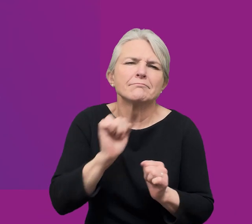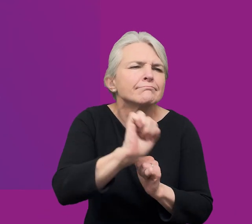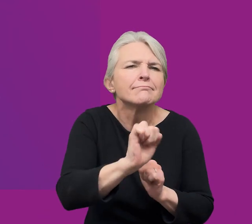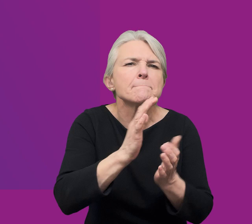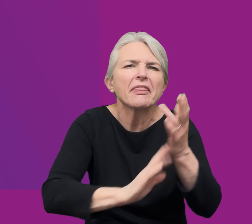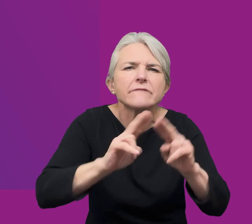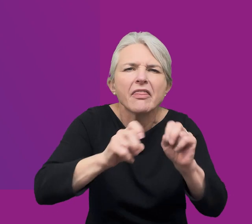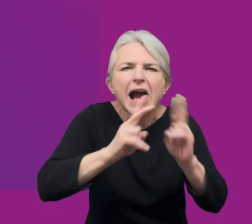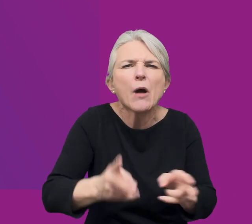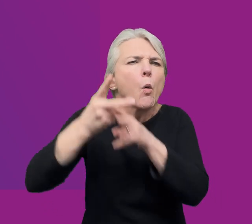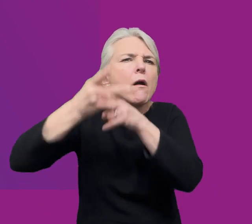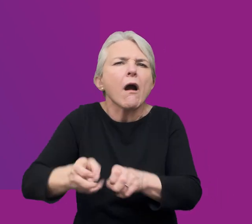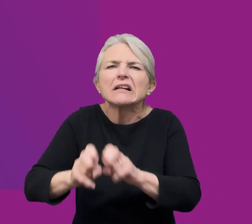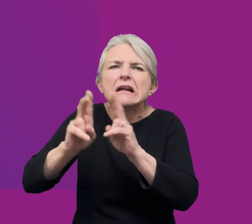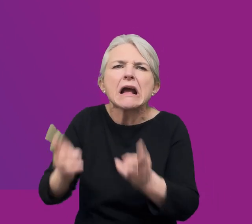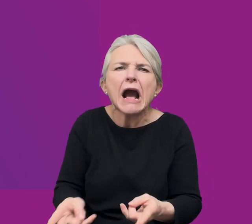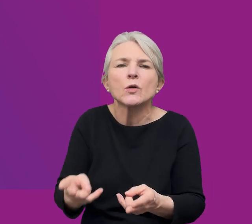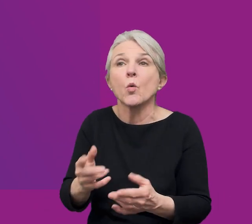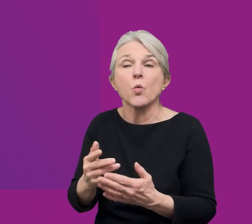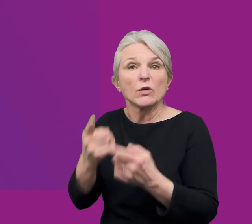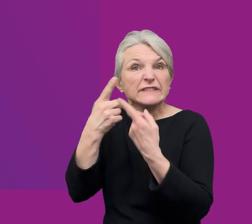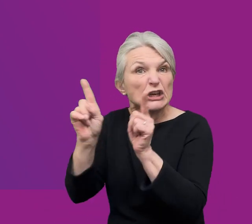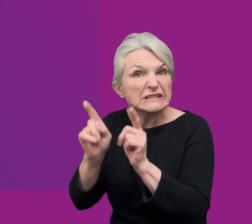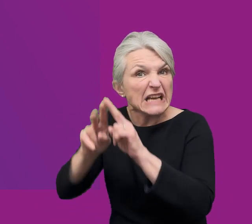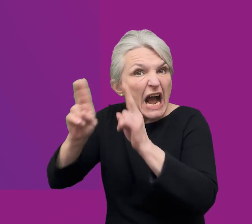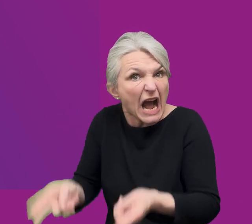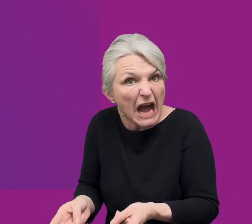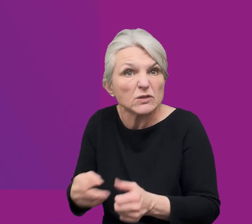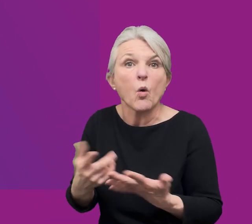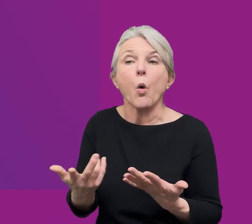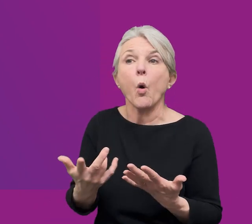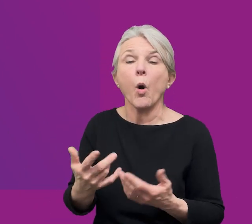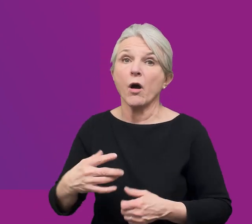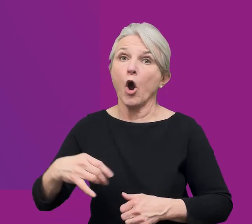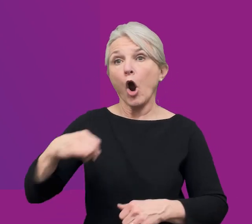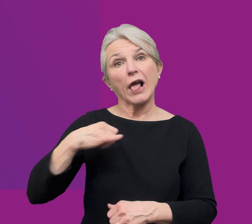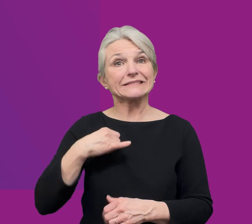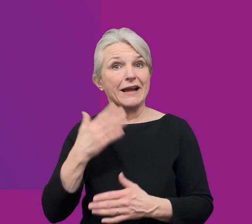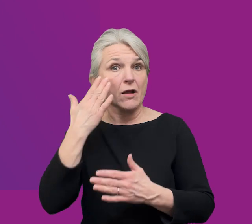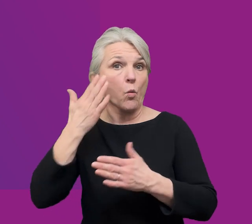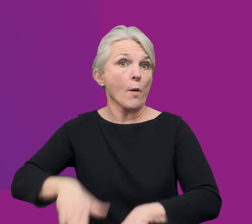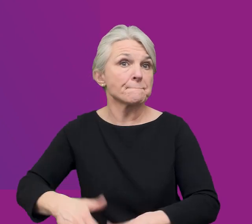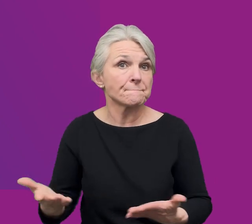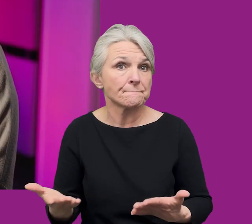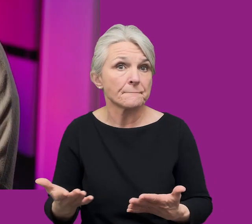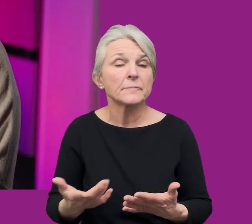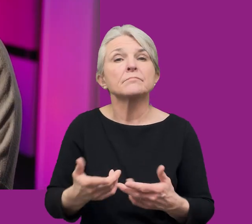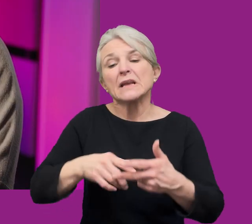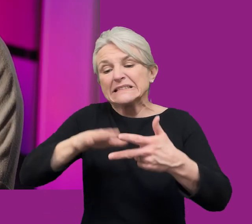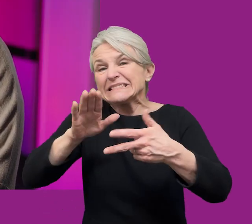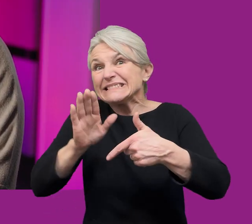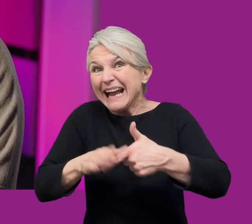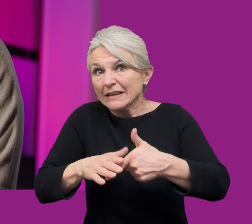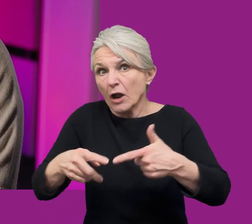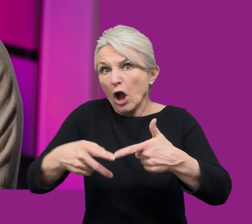cartref rhiant neu warcheidwad arall, neu gyfeiriad cartref myfyriwr, tra bod rhai eraill yn cael ei defnyddio fel cartref gwyliau. Roedd y